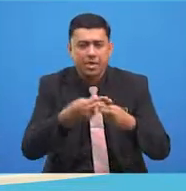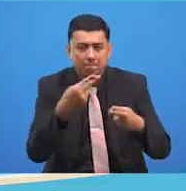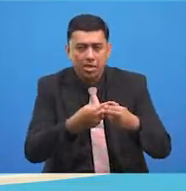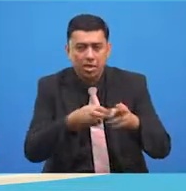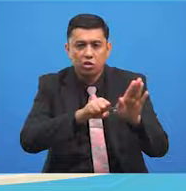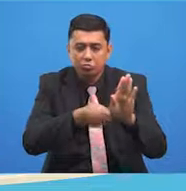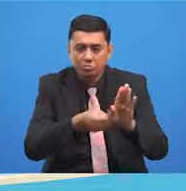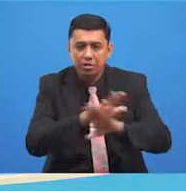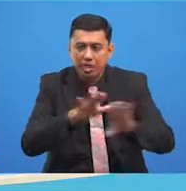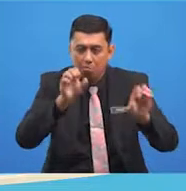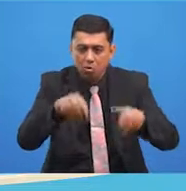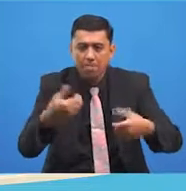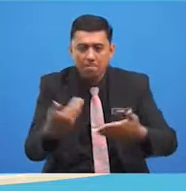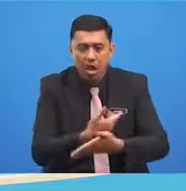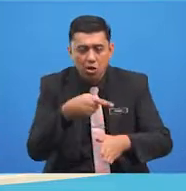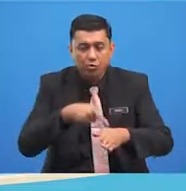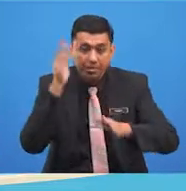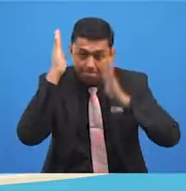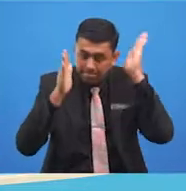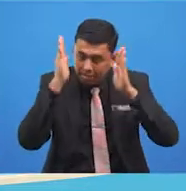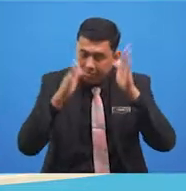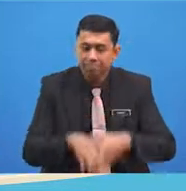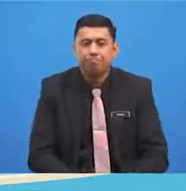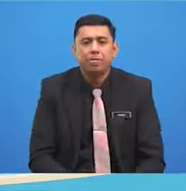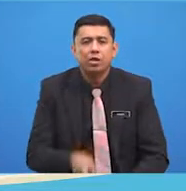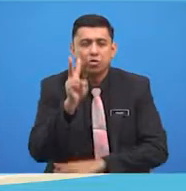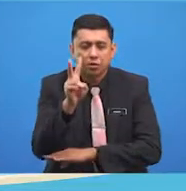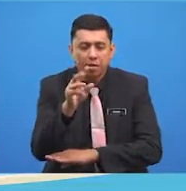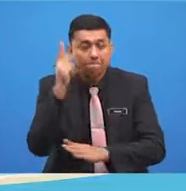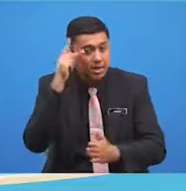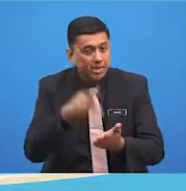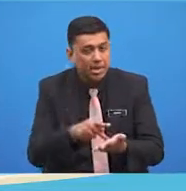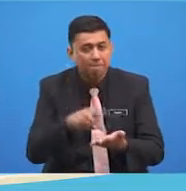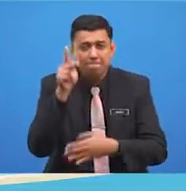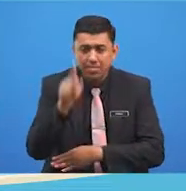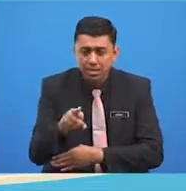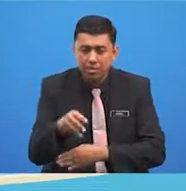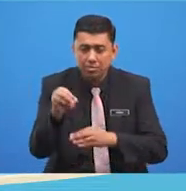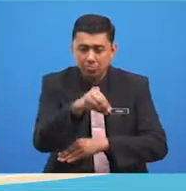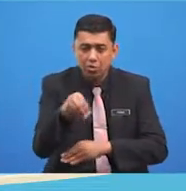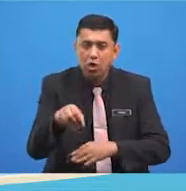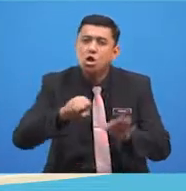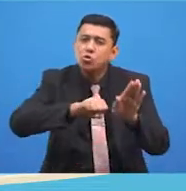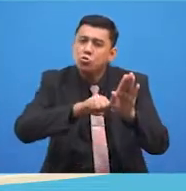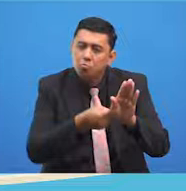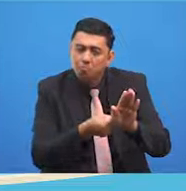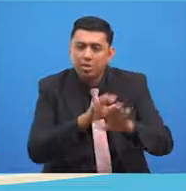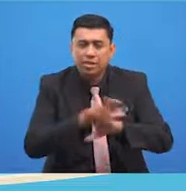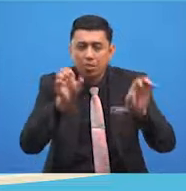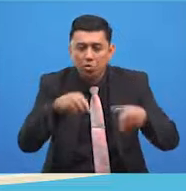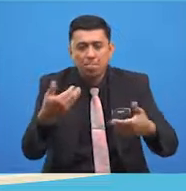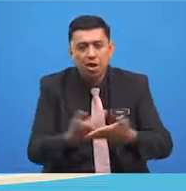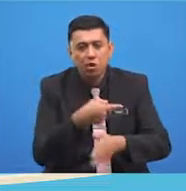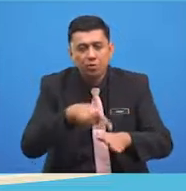tidak boleh baharu di Malaysia. Kedua, murid-murid dapat mengenal pasti taburan sumber tidak boleh baharu di